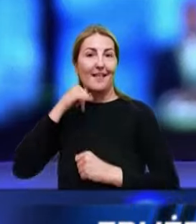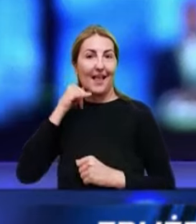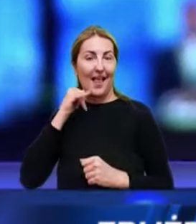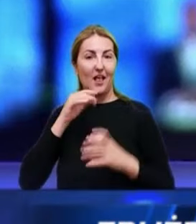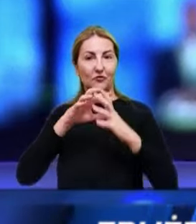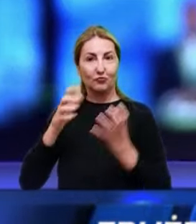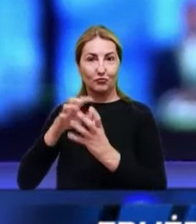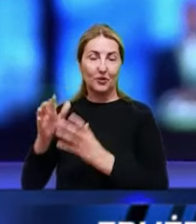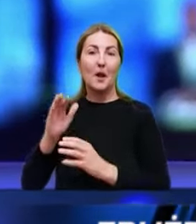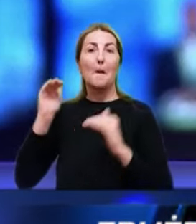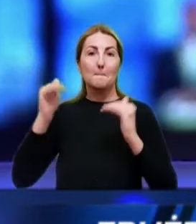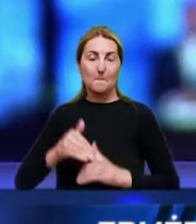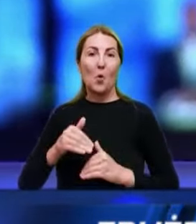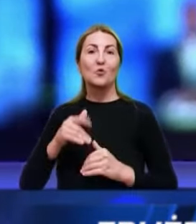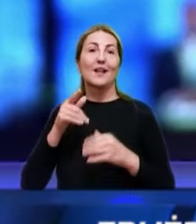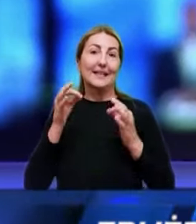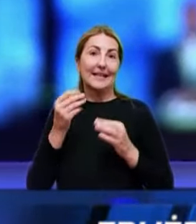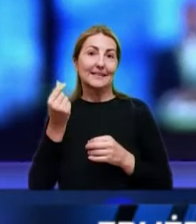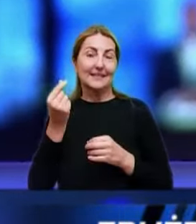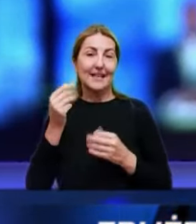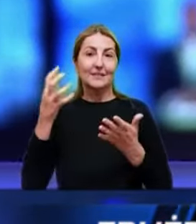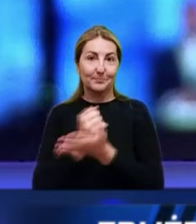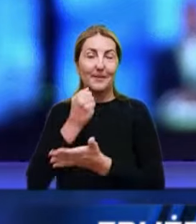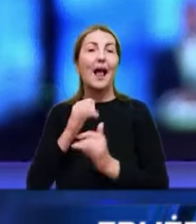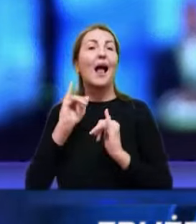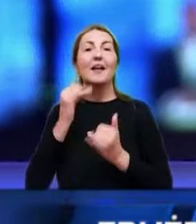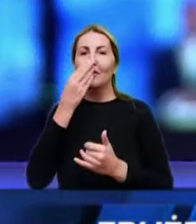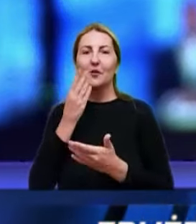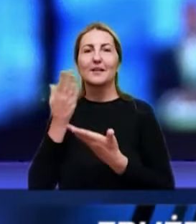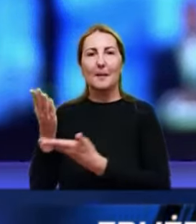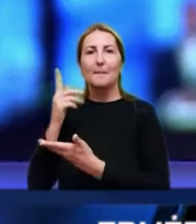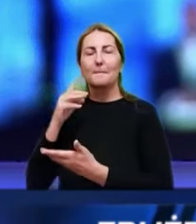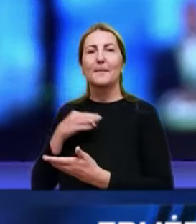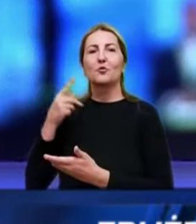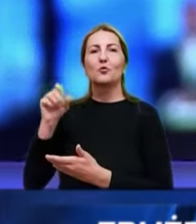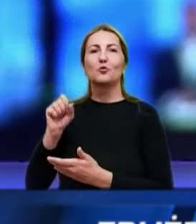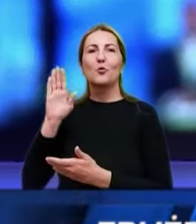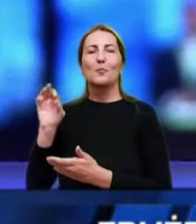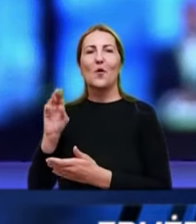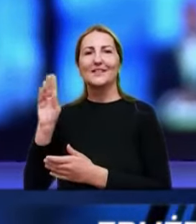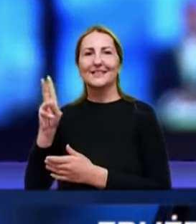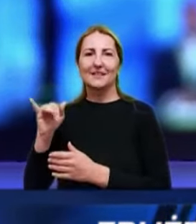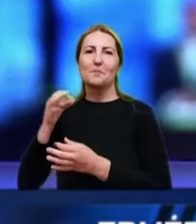z 50 z nich. Jak ją zdobyć? O tym Jarosław Dąbrowski z portalu TVP3 Bydgoszcz.